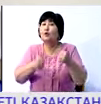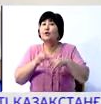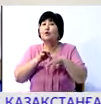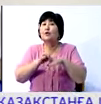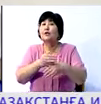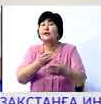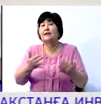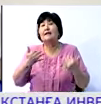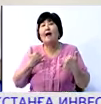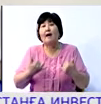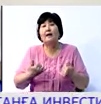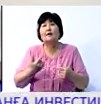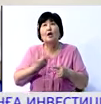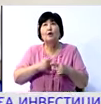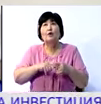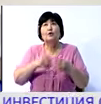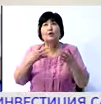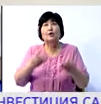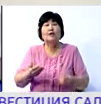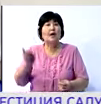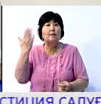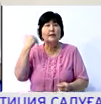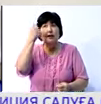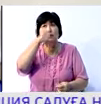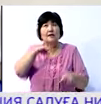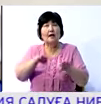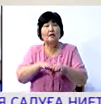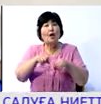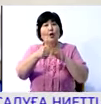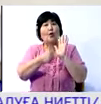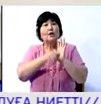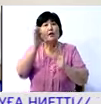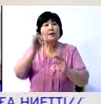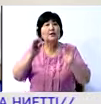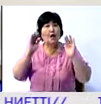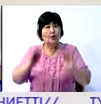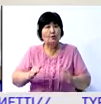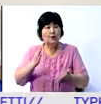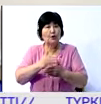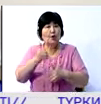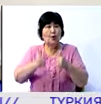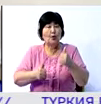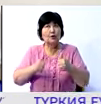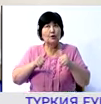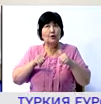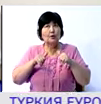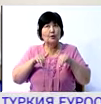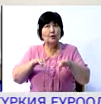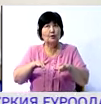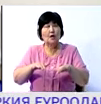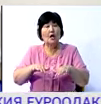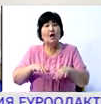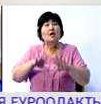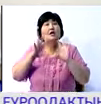өткізетіндерге қазір осы күнге конкурсты былтырғы жылдан қарағанда 16%-ға төмендеп тұр конкурс өткізілген конкурстардың несі